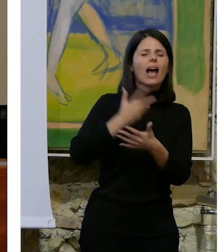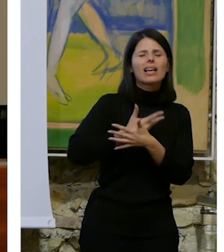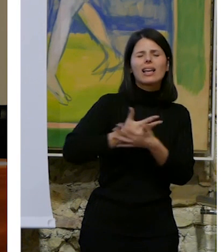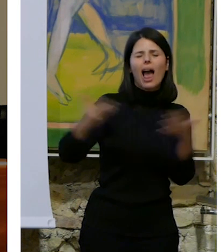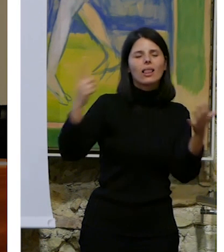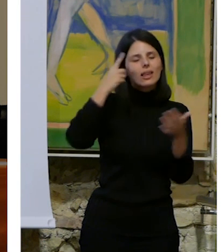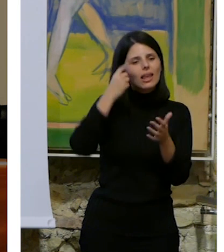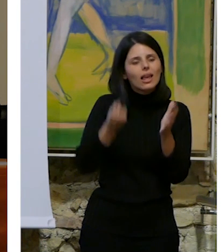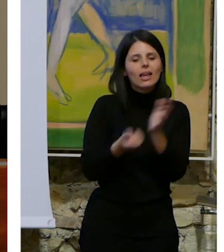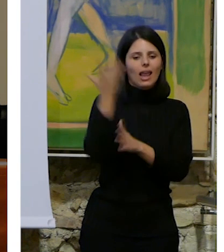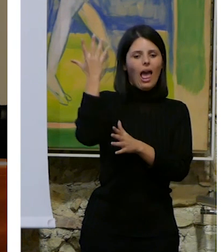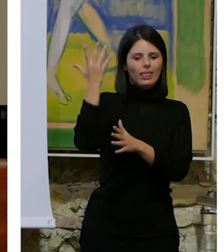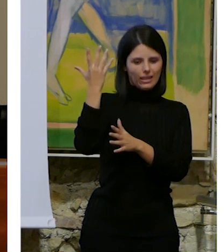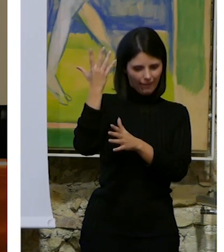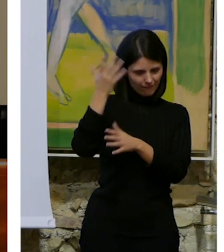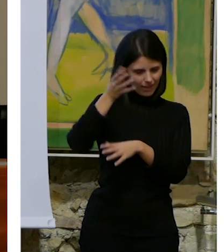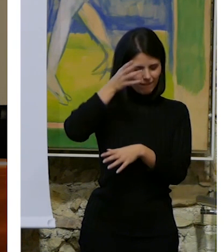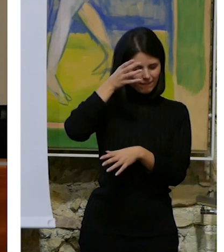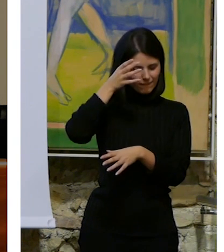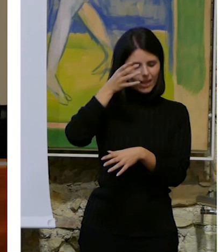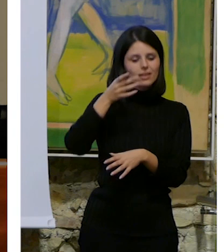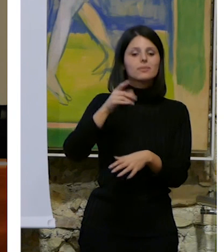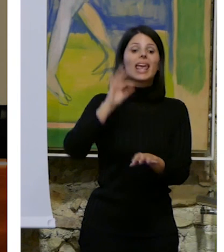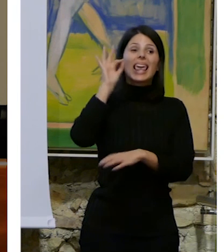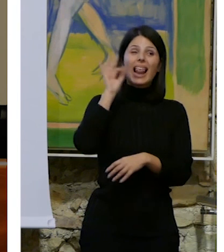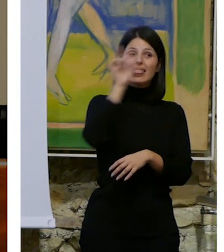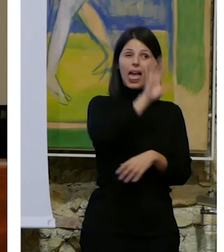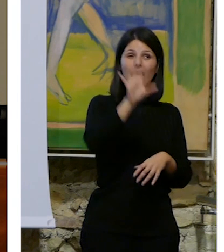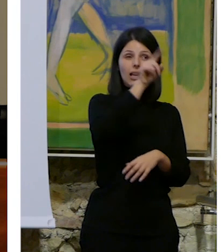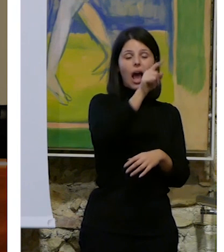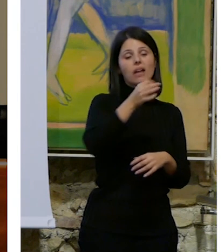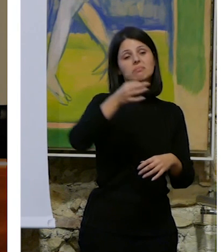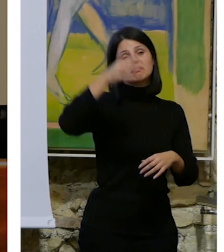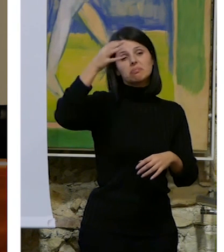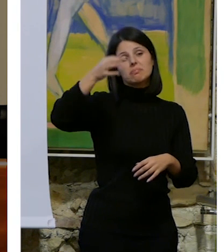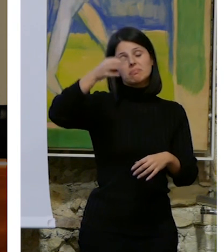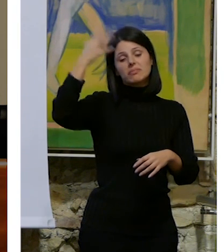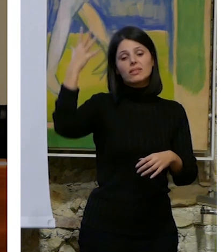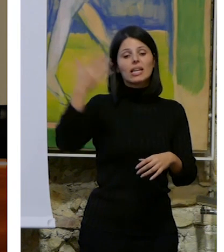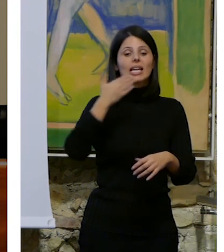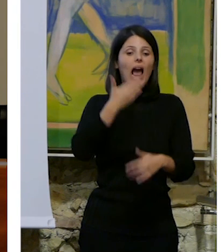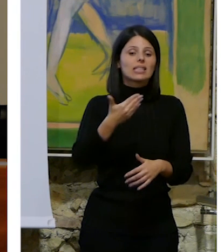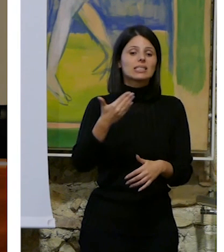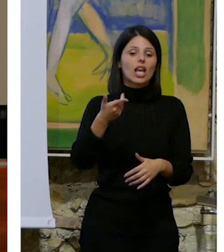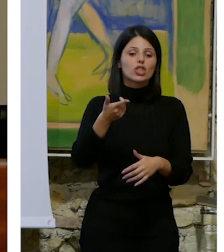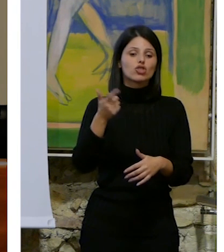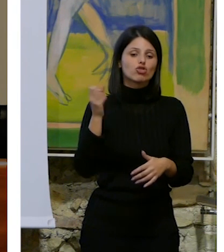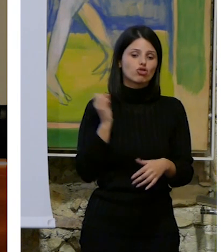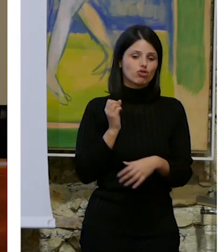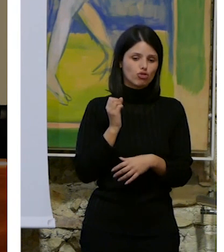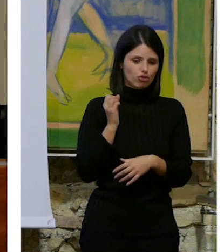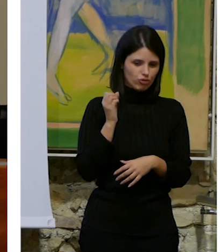generazione, mentre in Inghilterra avranno diritto una volta o tanto a un grande, a Shakespeare, poi a un grande pittore, a